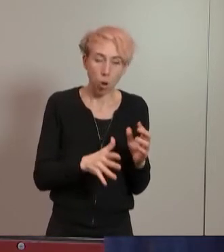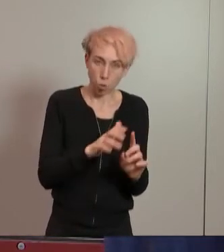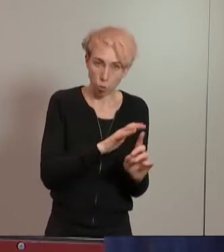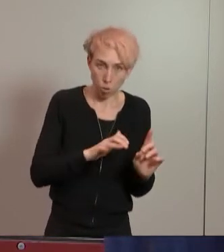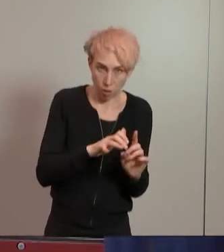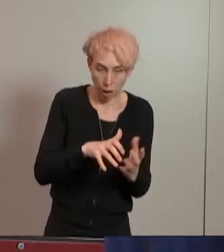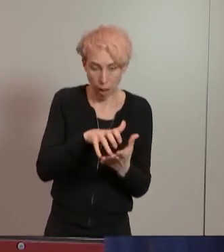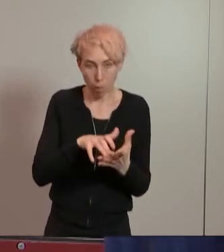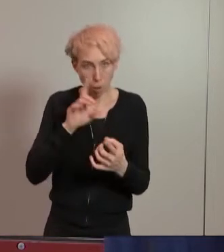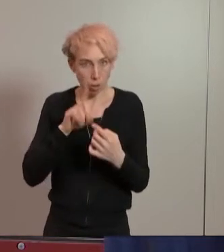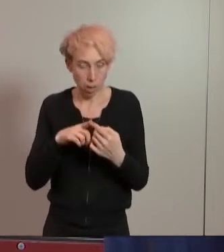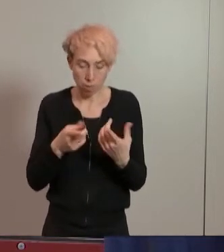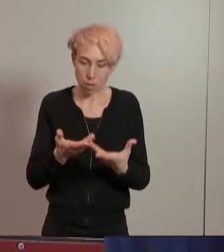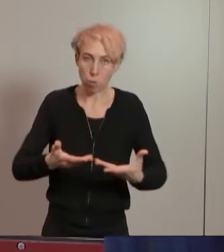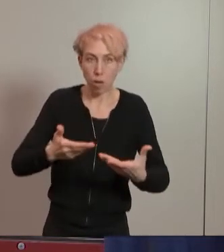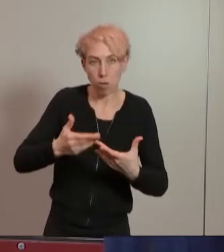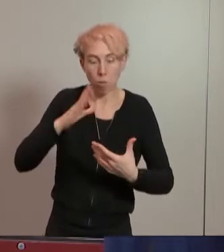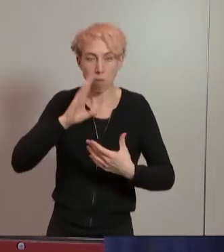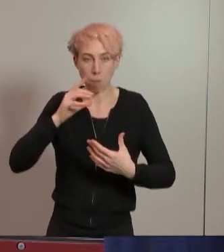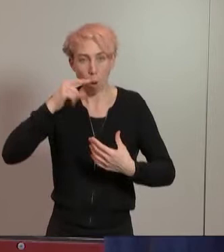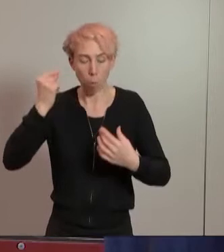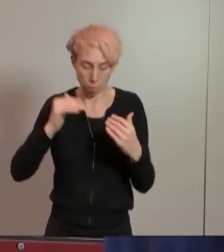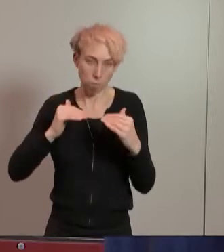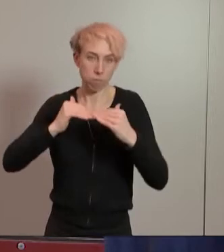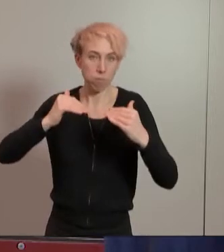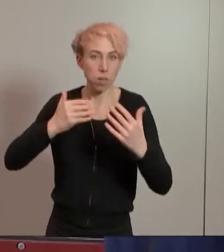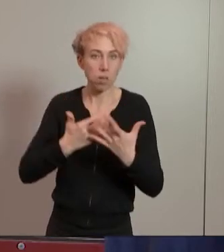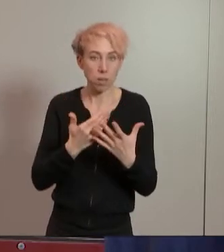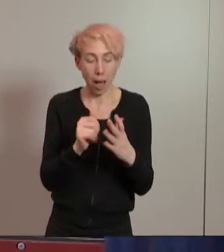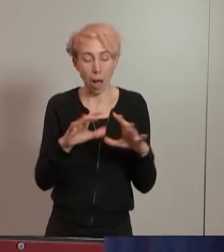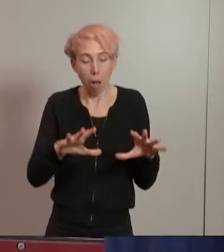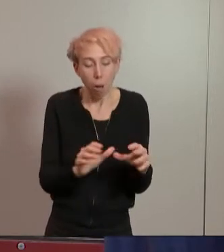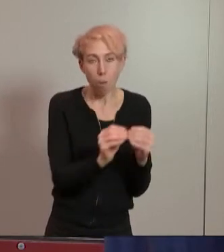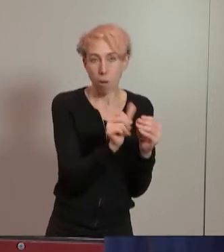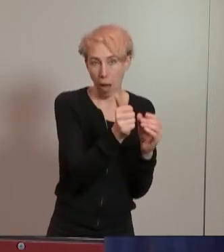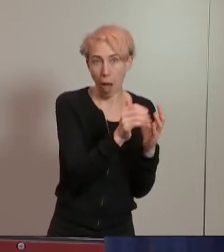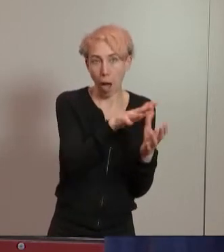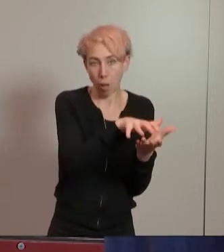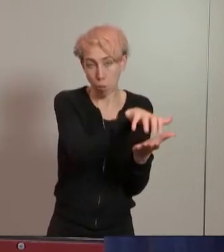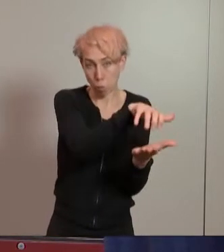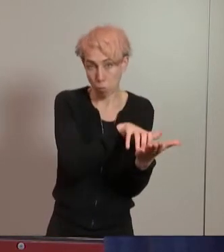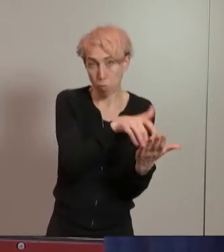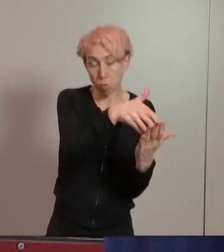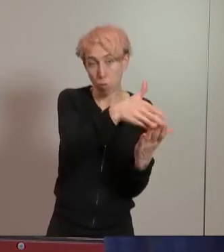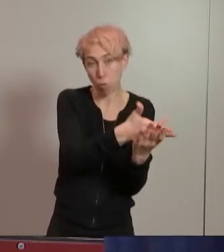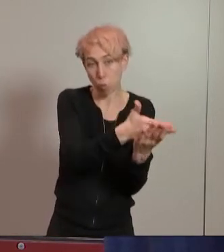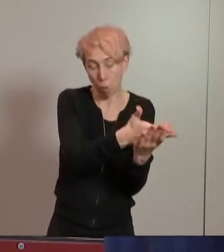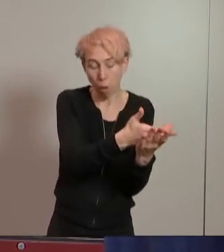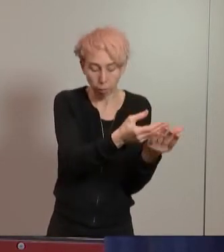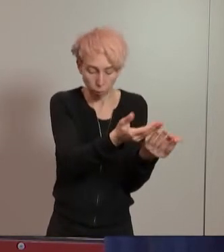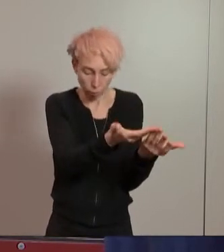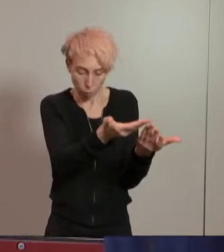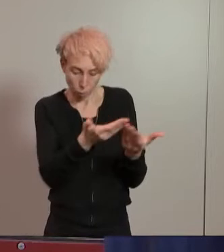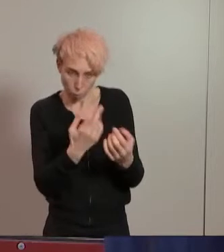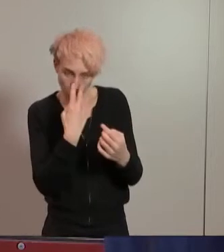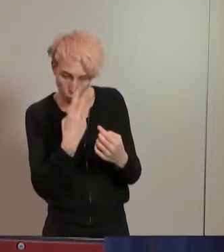du rapport sur la situation en matière d'égalité femmes-hommes en un seul livrable permet d'offrir une nouvelle déclinaison des grandes thématiques et